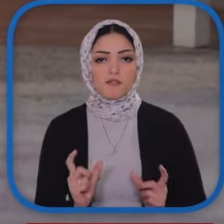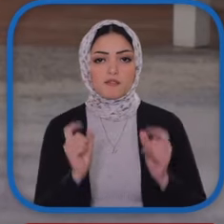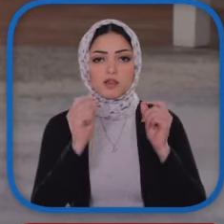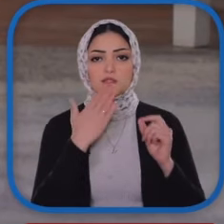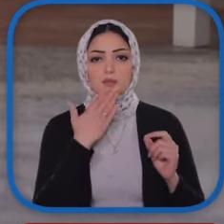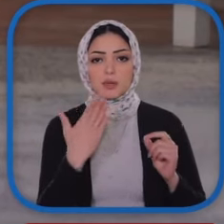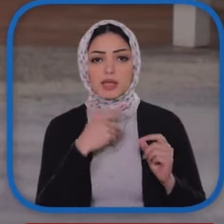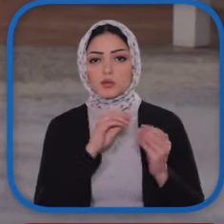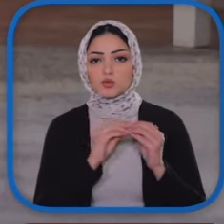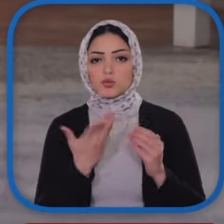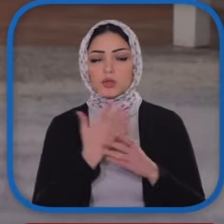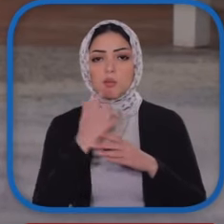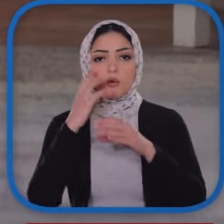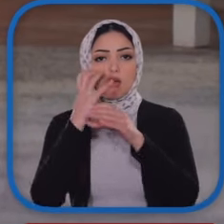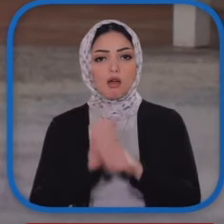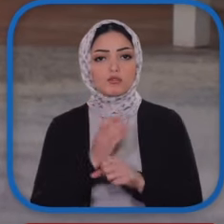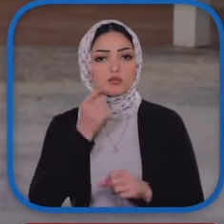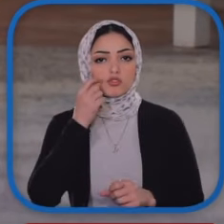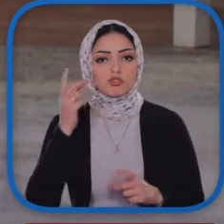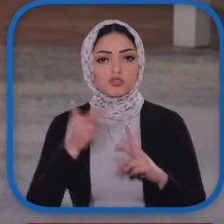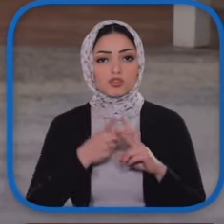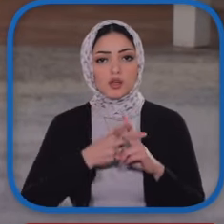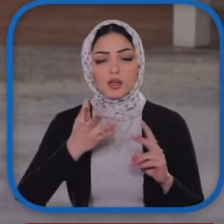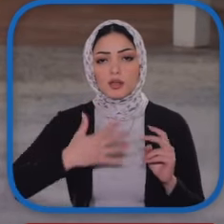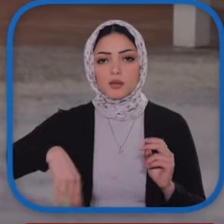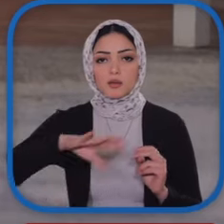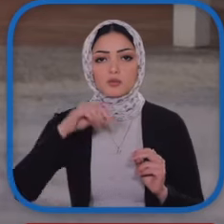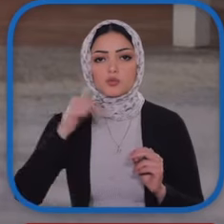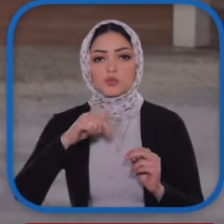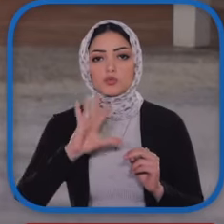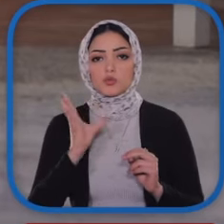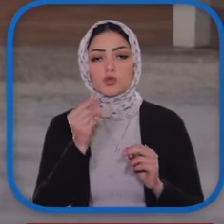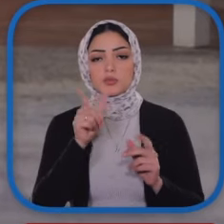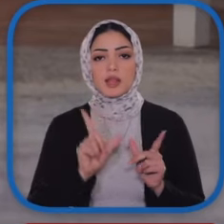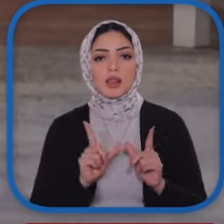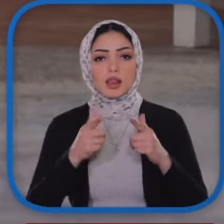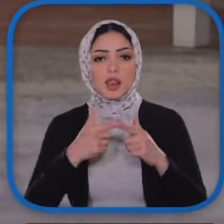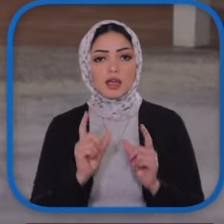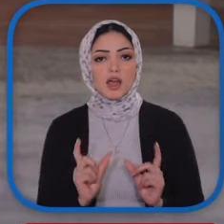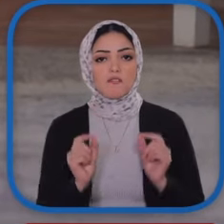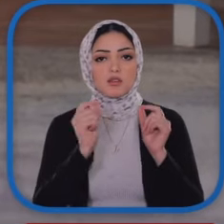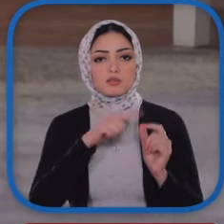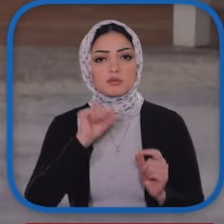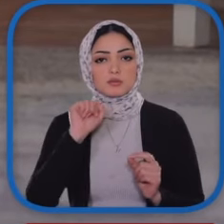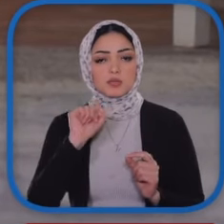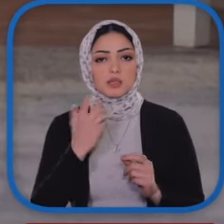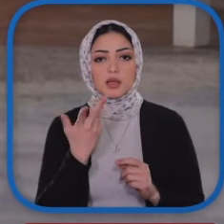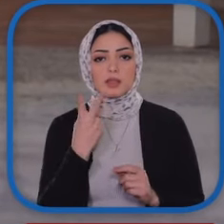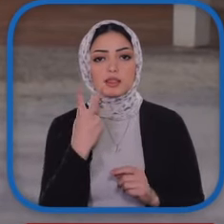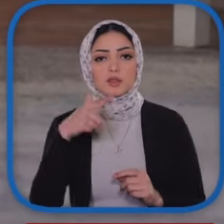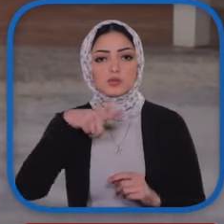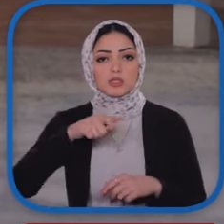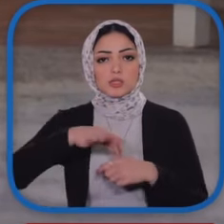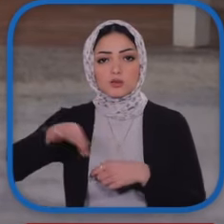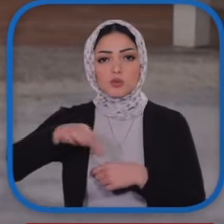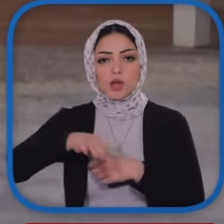المزمنة بفيروس بي. الحزمة دي من الإجراءات بيتم تطبيقها في وحدات اللجنة القومية للفيروسات، وعددها